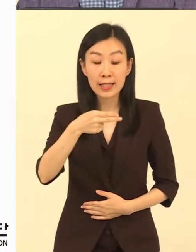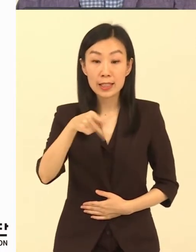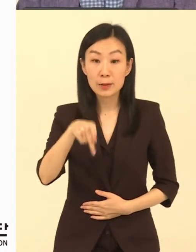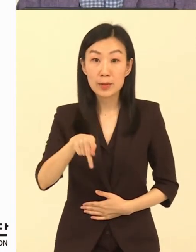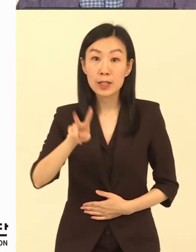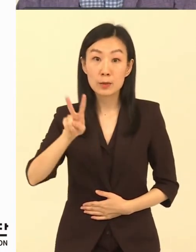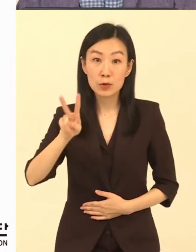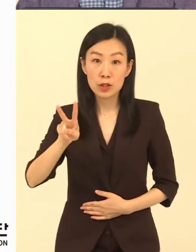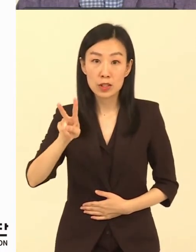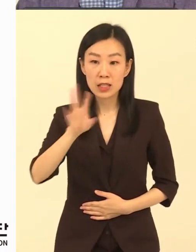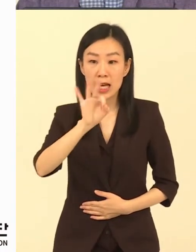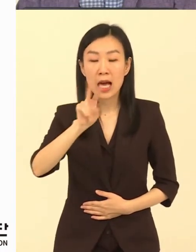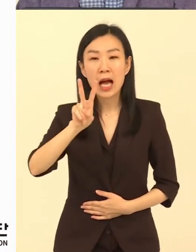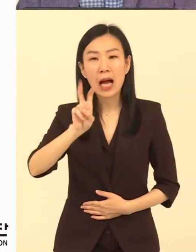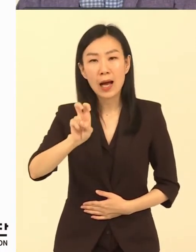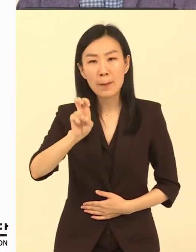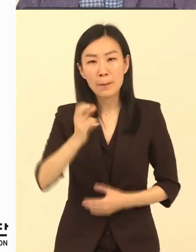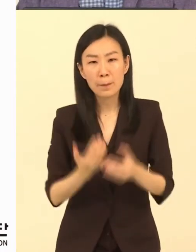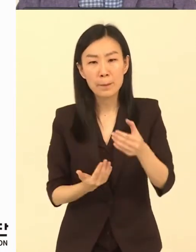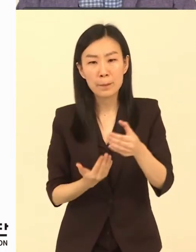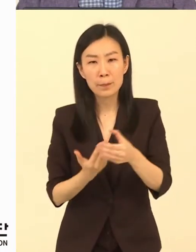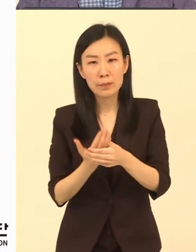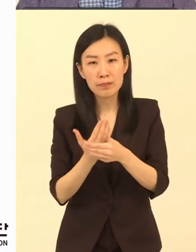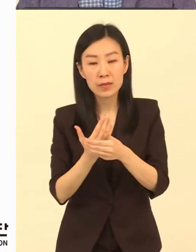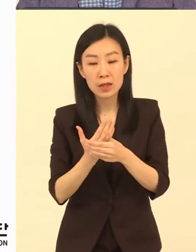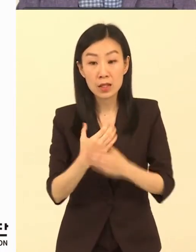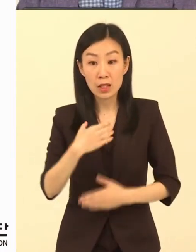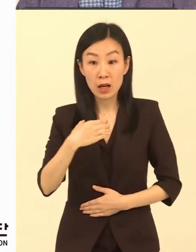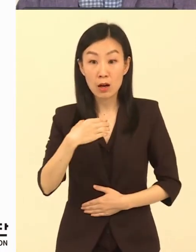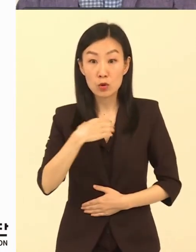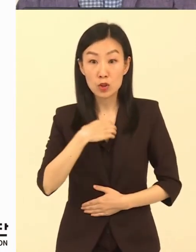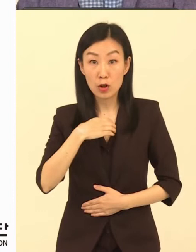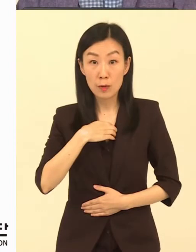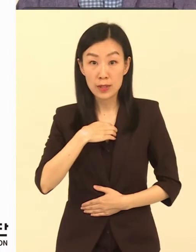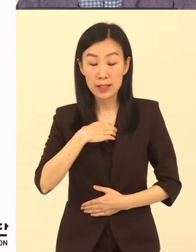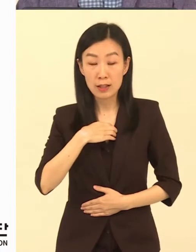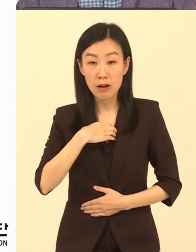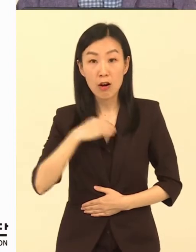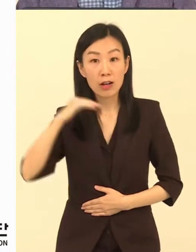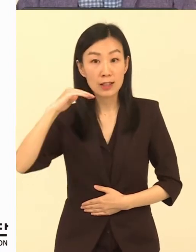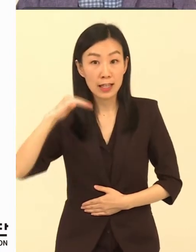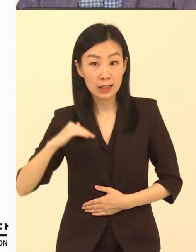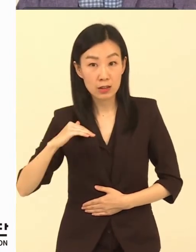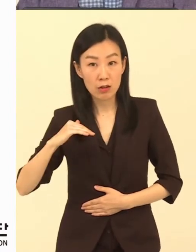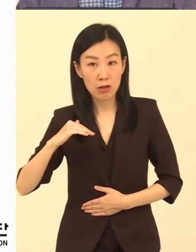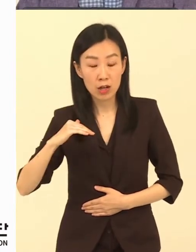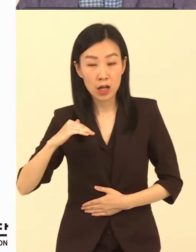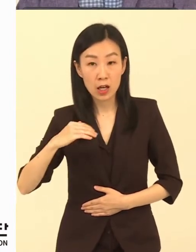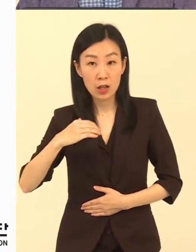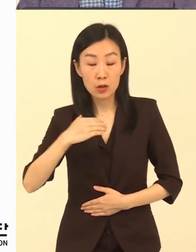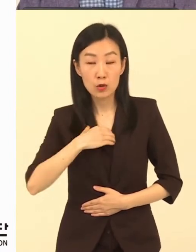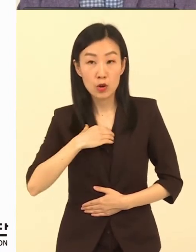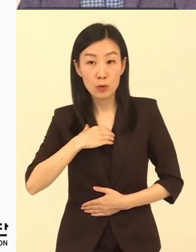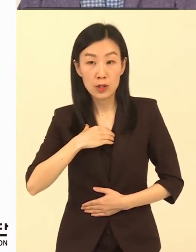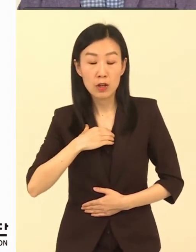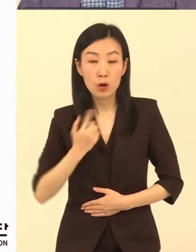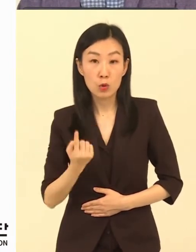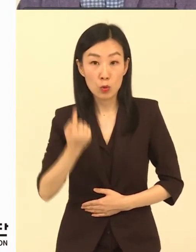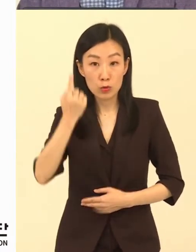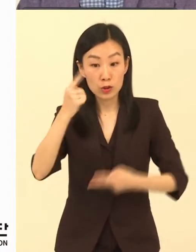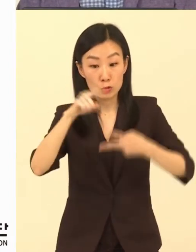HPV에는 암을 일으키는 위험도가 낮은 저위험군과 고위험군으로 나눠질 수가